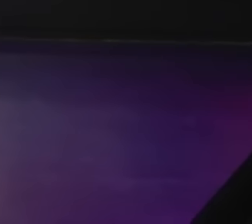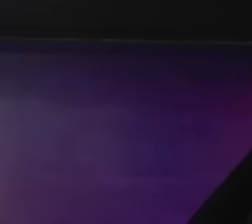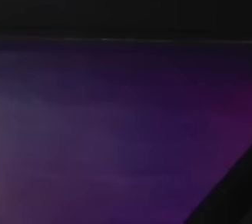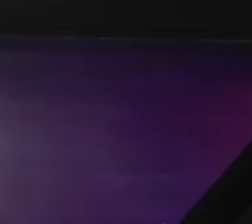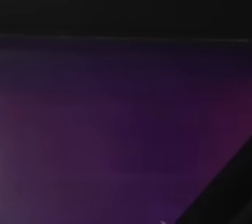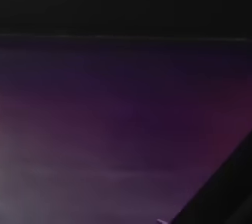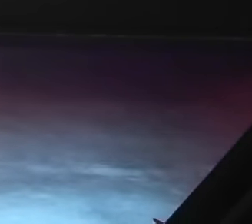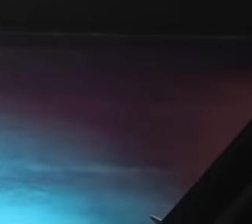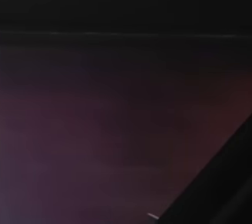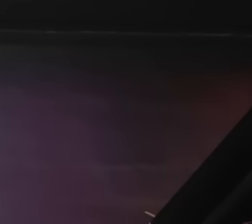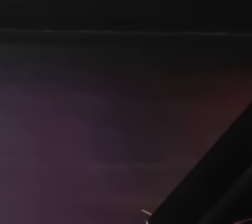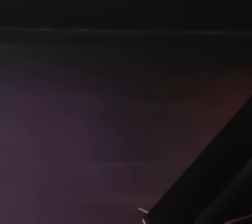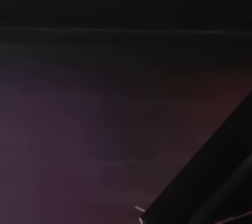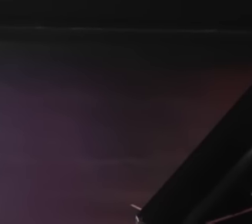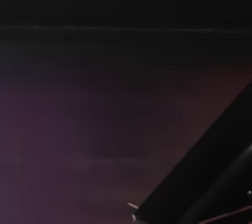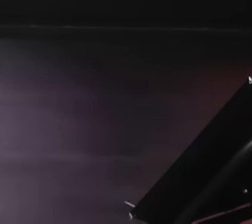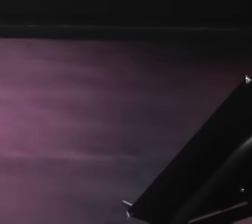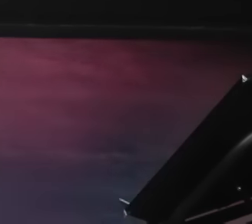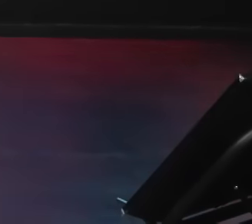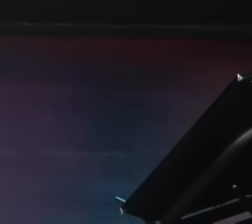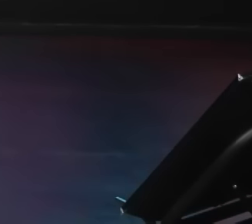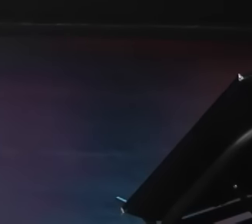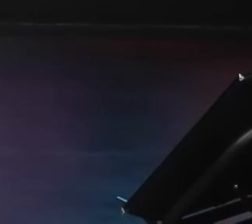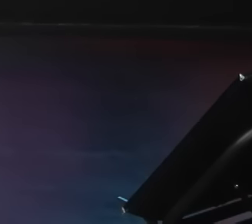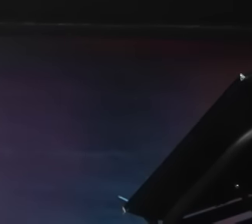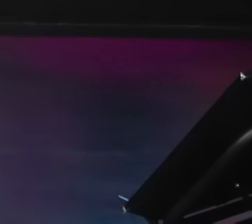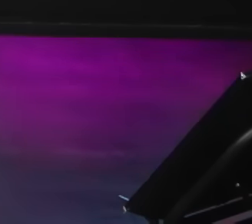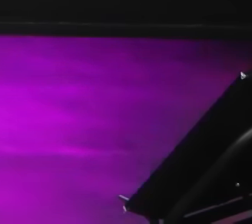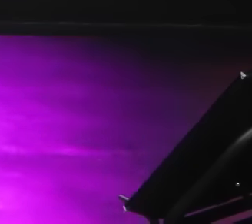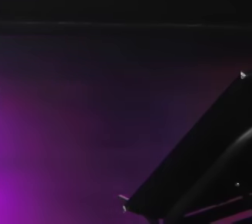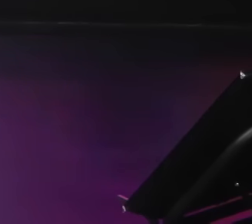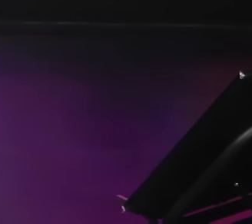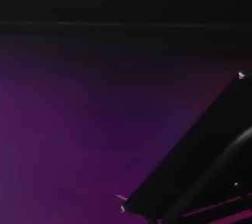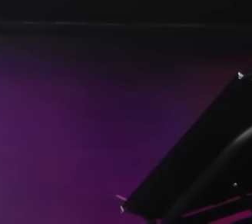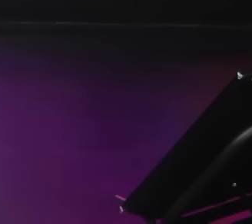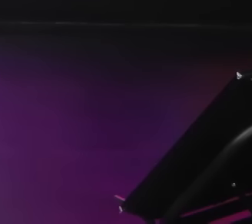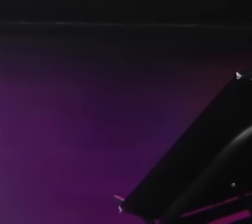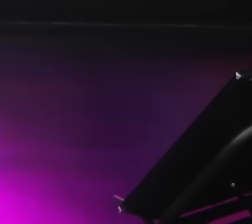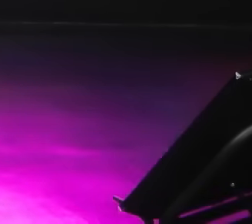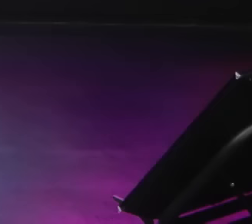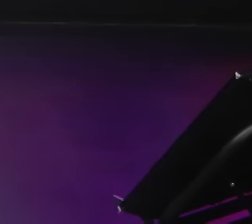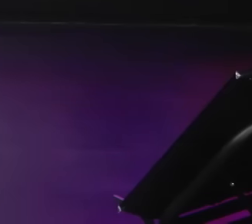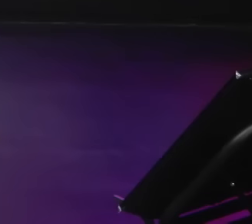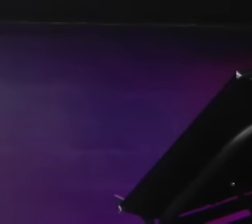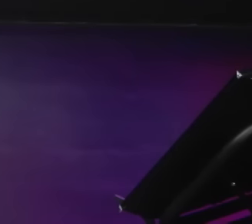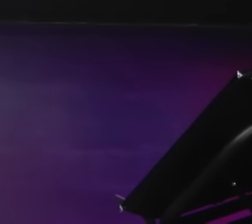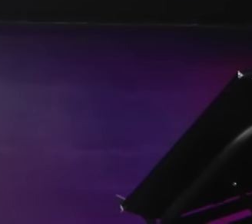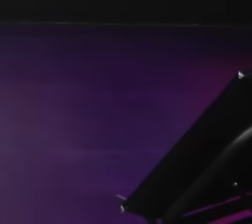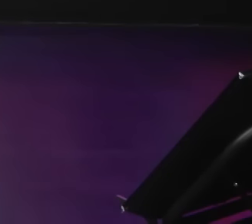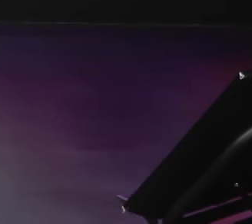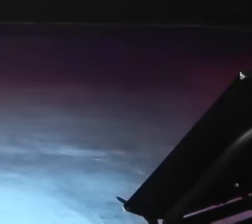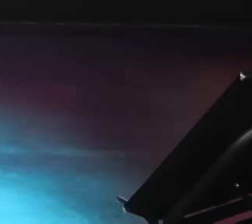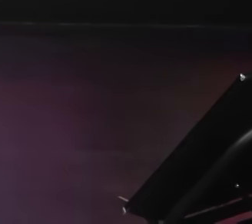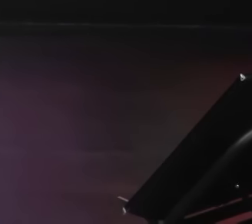taubat dalam menguruskan sebuah negeri negara agar terus mendapat kejayaan daripada Yang Esa. Kita ikuti